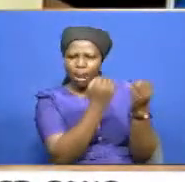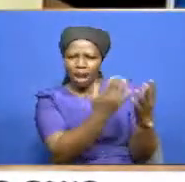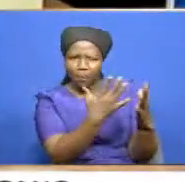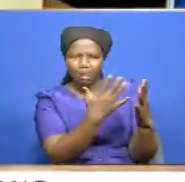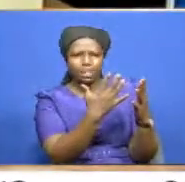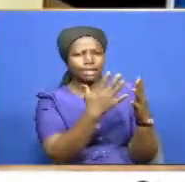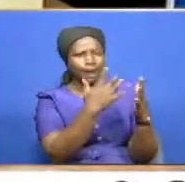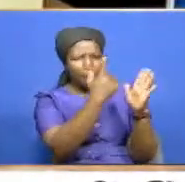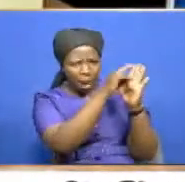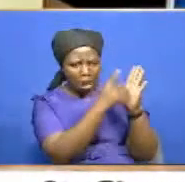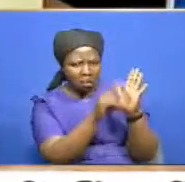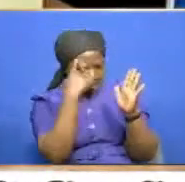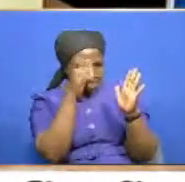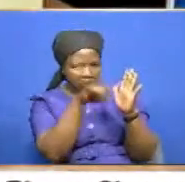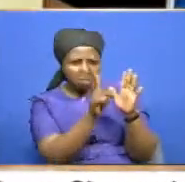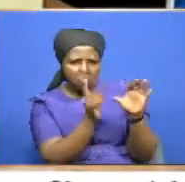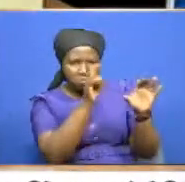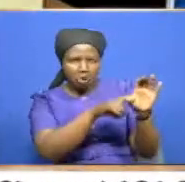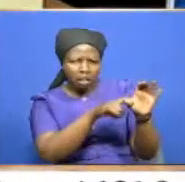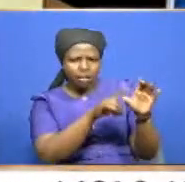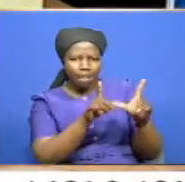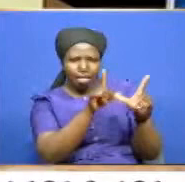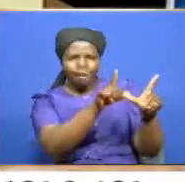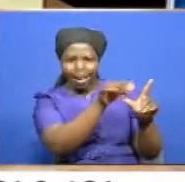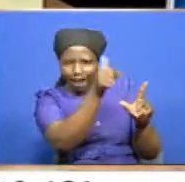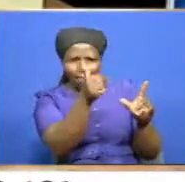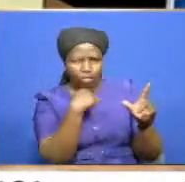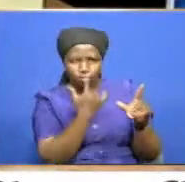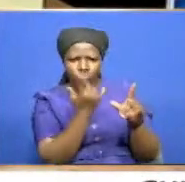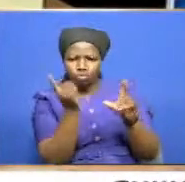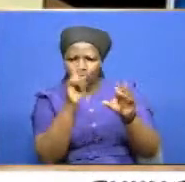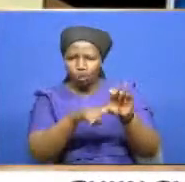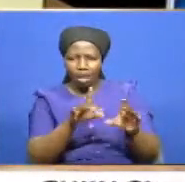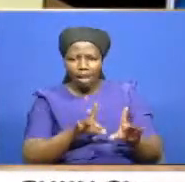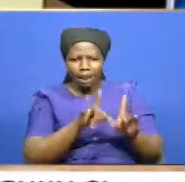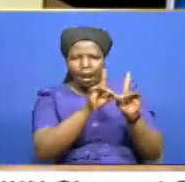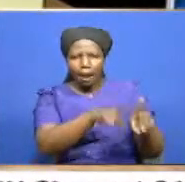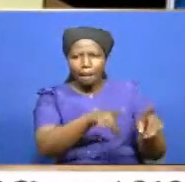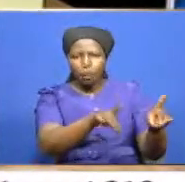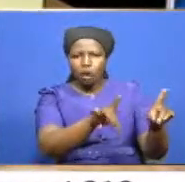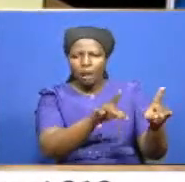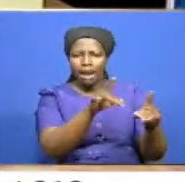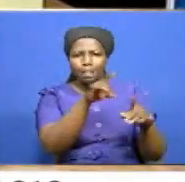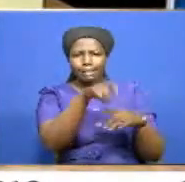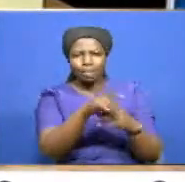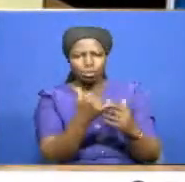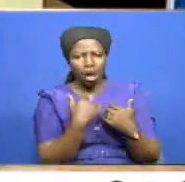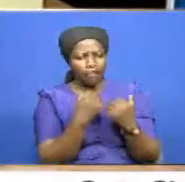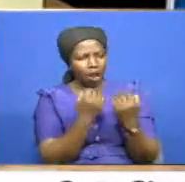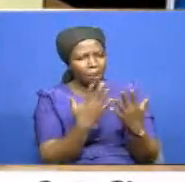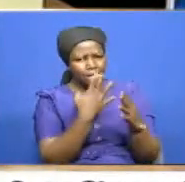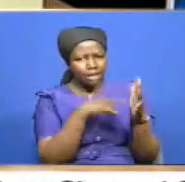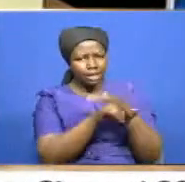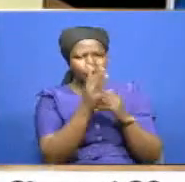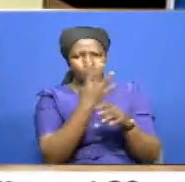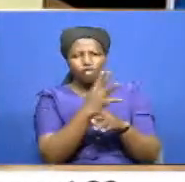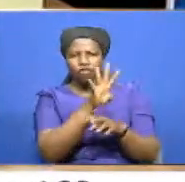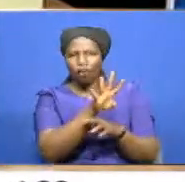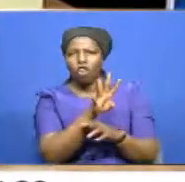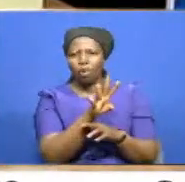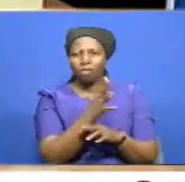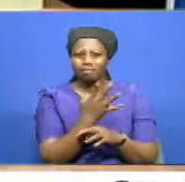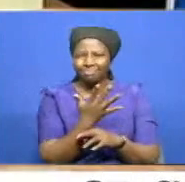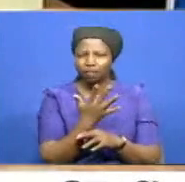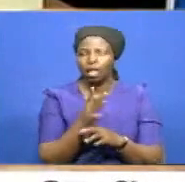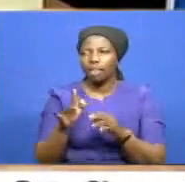Kewi na certificate, na mwenye ambaye atakuja kujiunga na diploma pia awe amepata alama gani katika mtihani wa kidato cha 4? Yeah, kwa kile lower